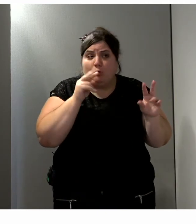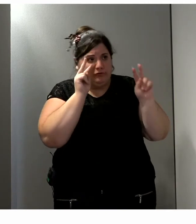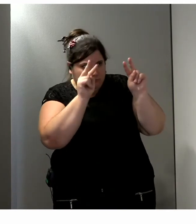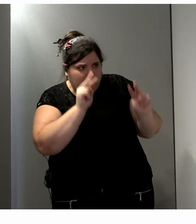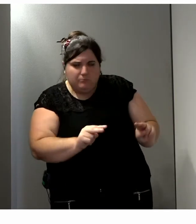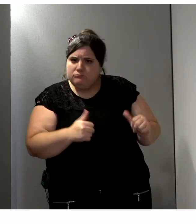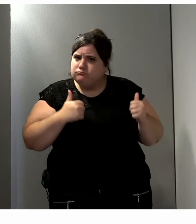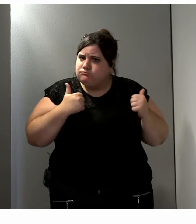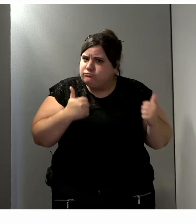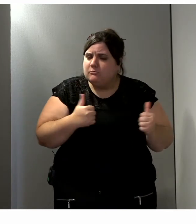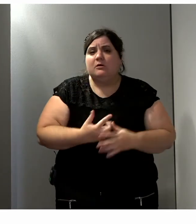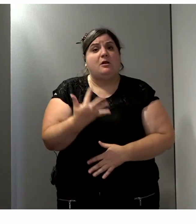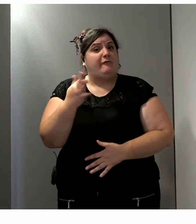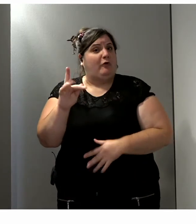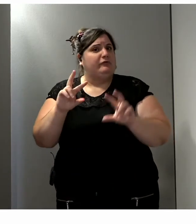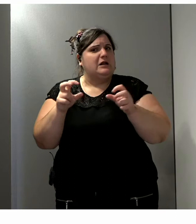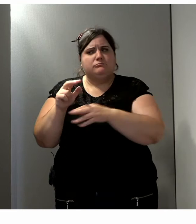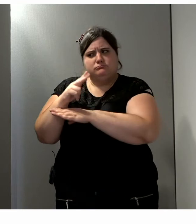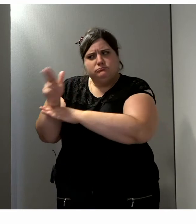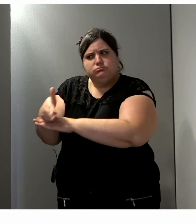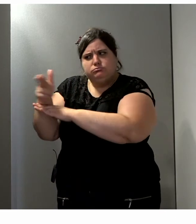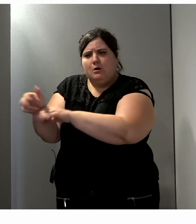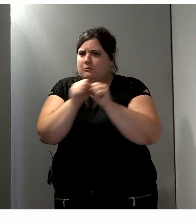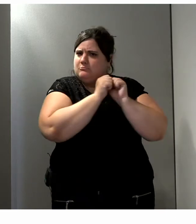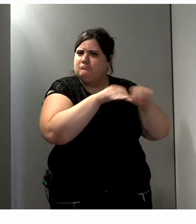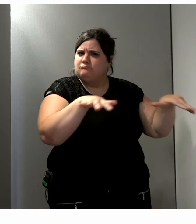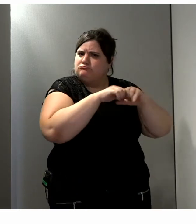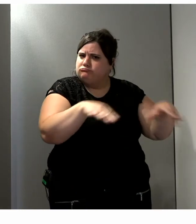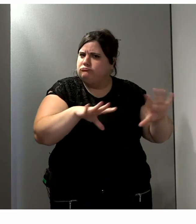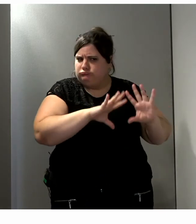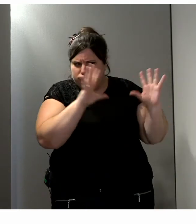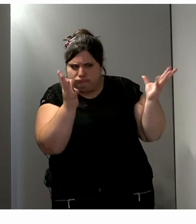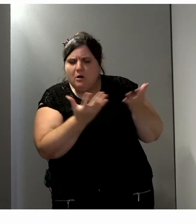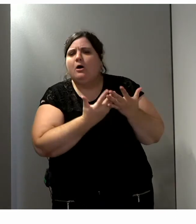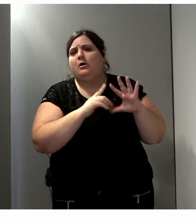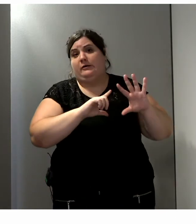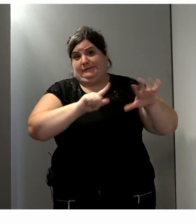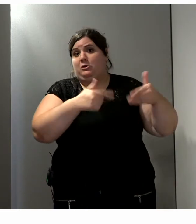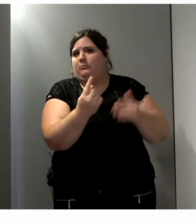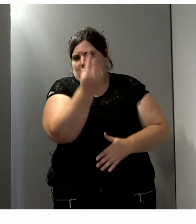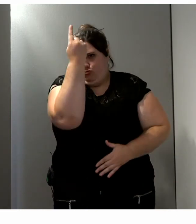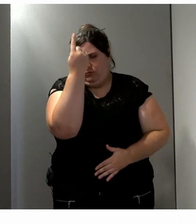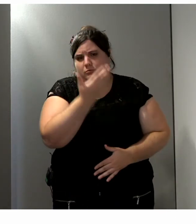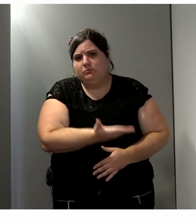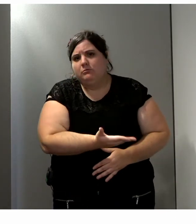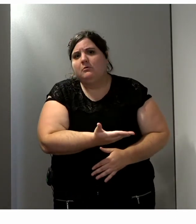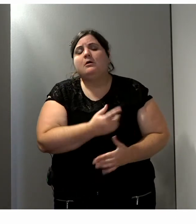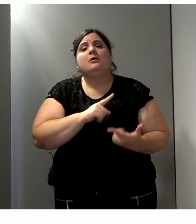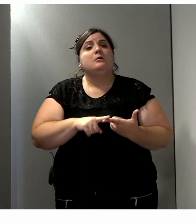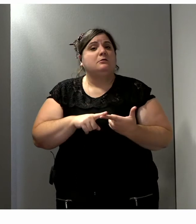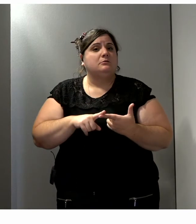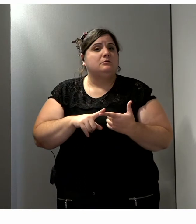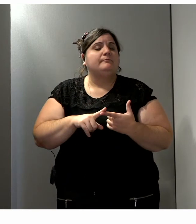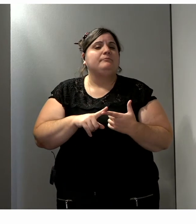a diffusé un volume très important puisqu'on était à 7 heures par jour de diffusion. L'équipe TV